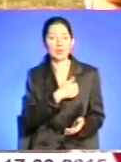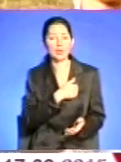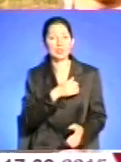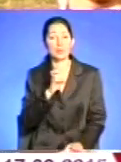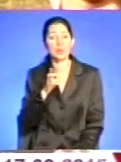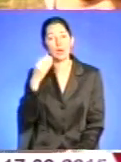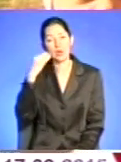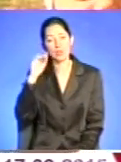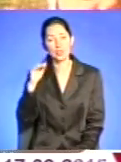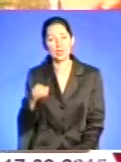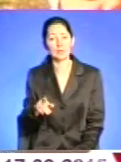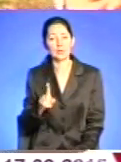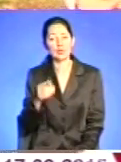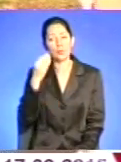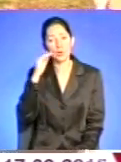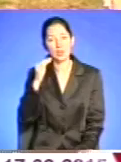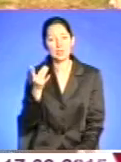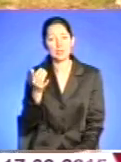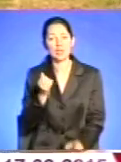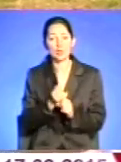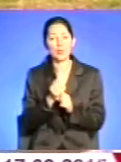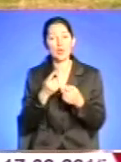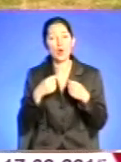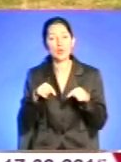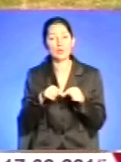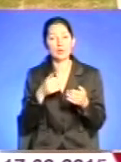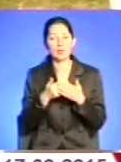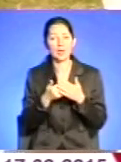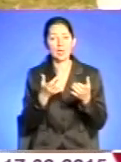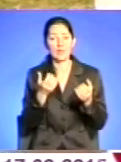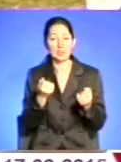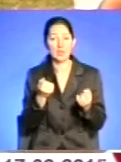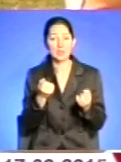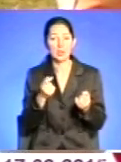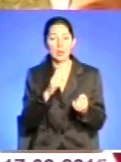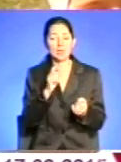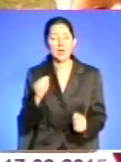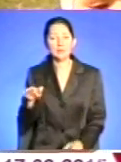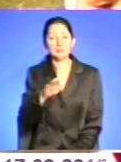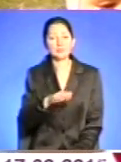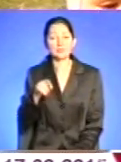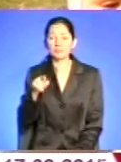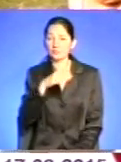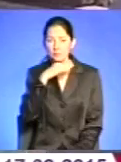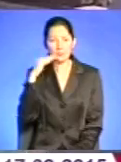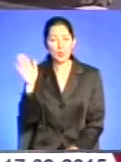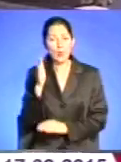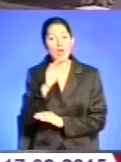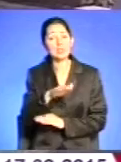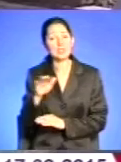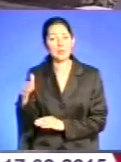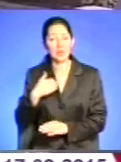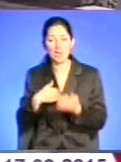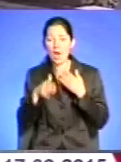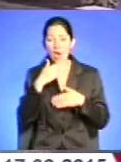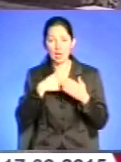краще. Щоб краще щось зробили, організовували. Наприклад, взялися насамперед за площу. Тут багато гуляють з дітьми. Я радію,